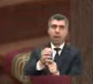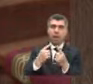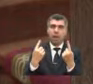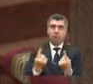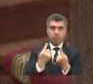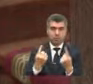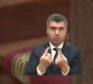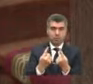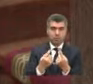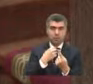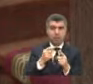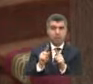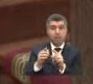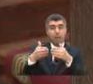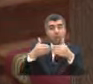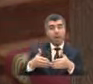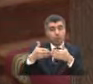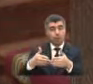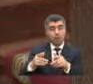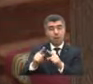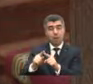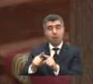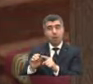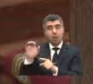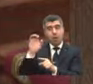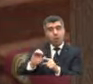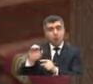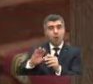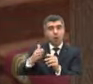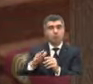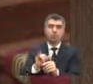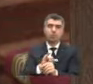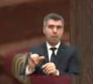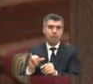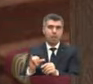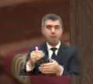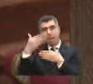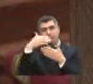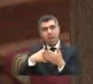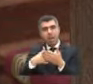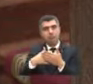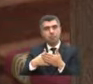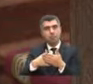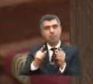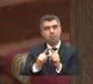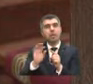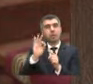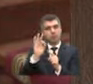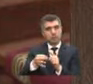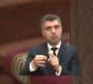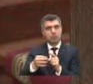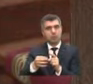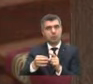ما يبقاو دي باتو ايترونجي اللي يخدموا غادي يولي ان سيكتور اورغانيزي. الله يخليكم درنا ان ابيل ا مانيفيستاسيون